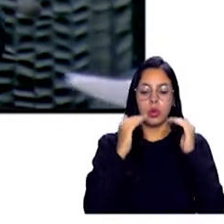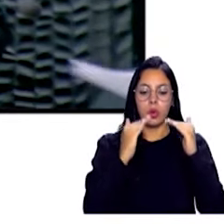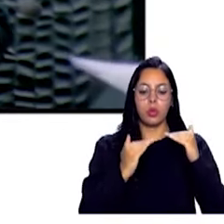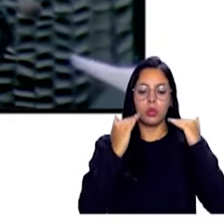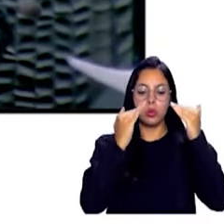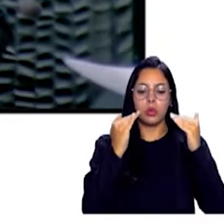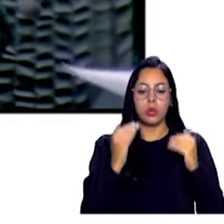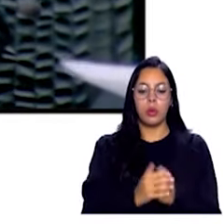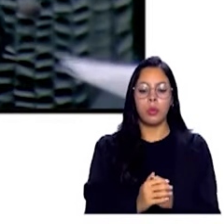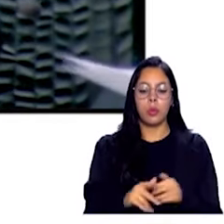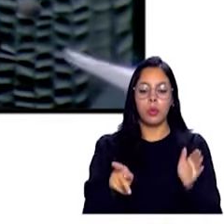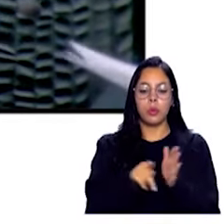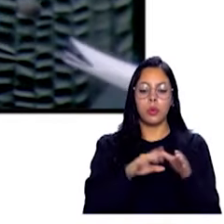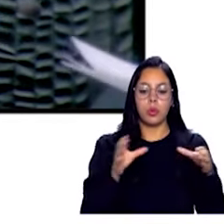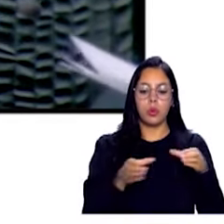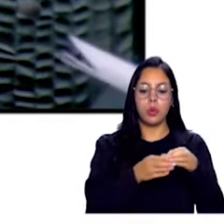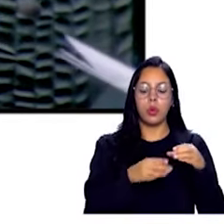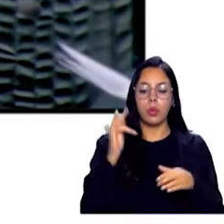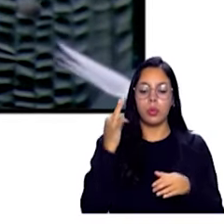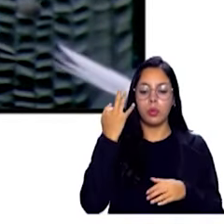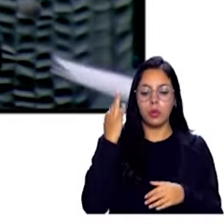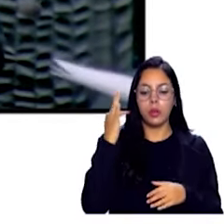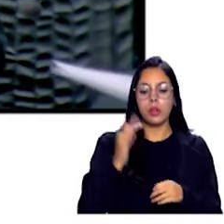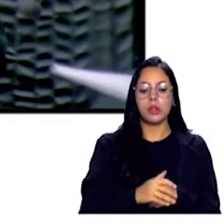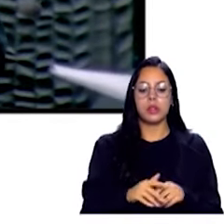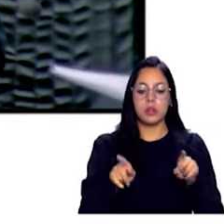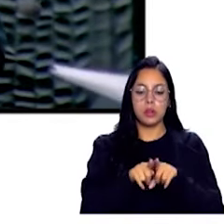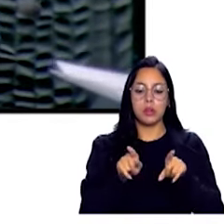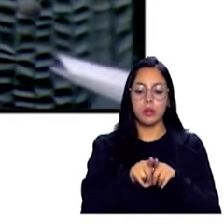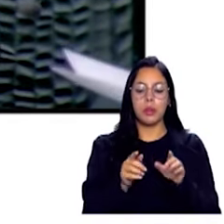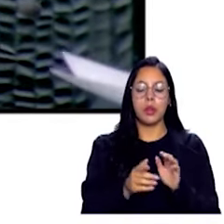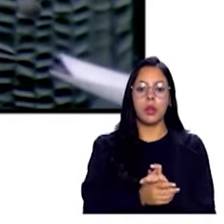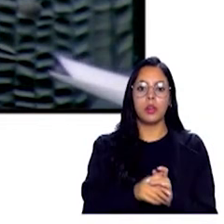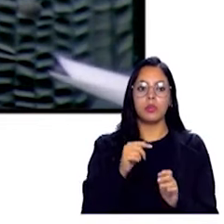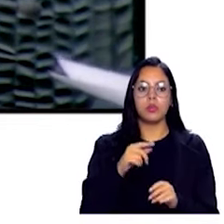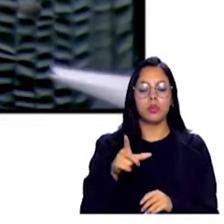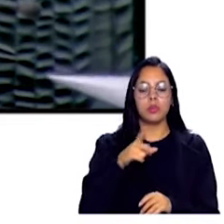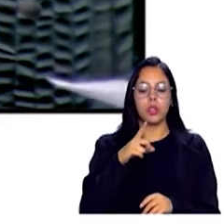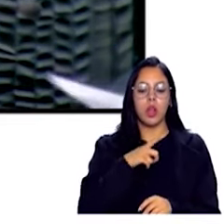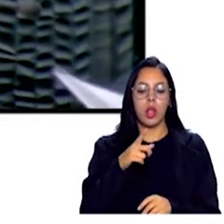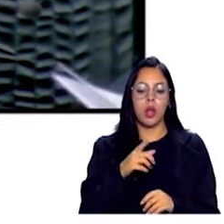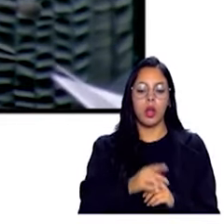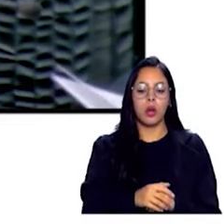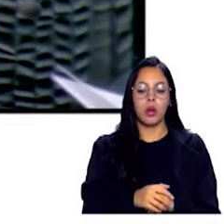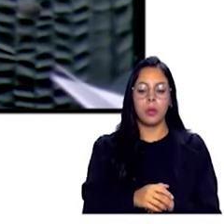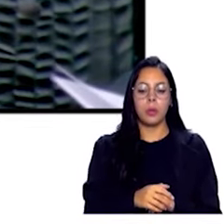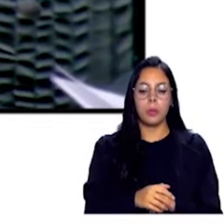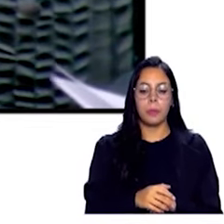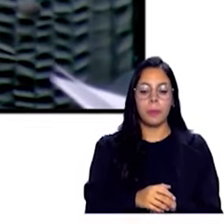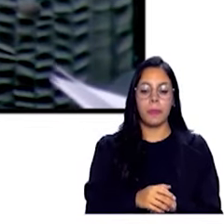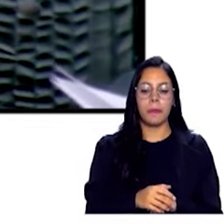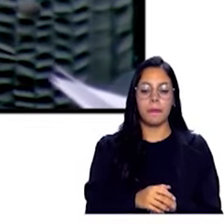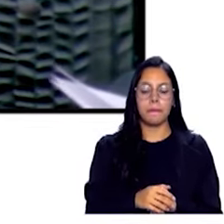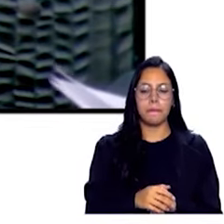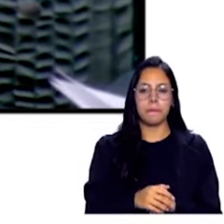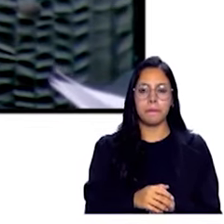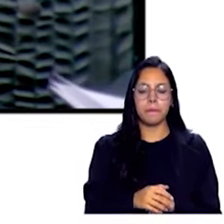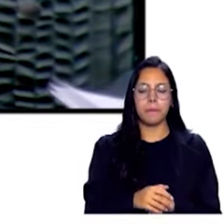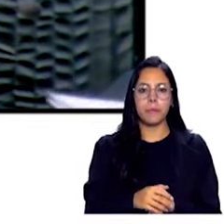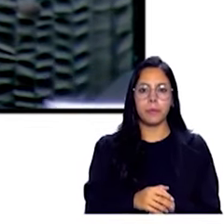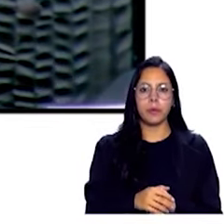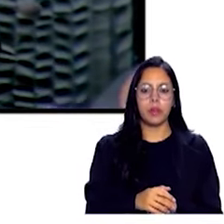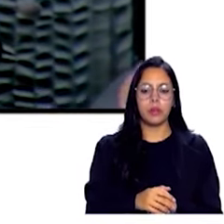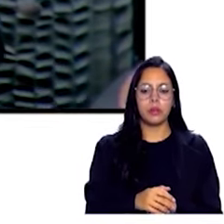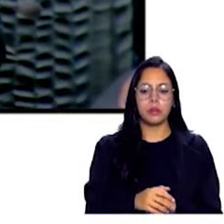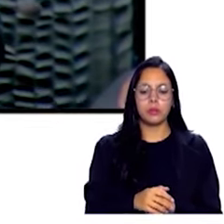modle belge ET vous avez Pour l'une des juridictions suprêmes allemandes mais une seule de ces juridictions